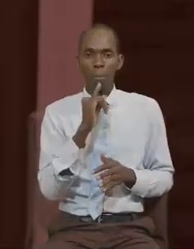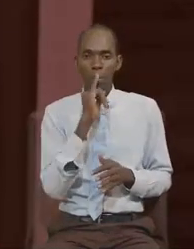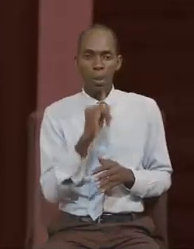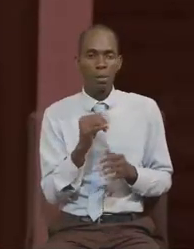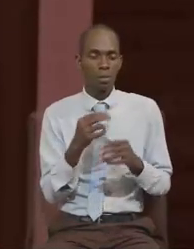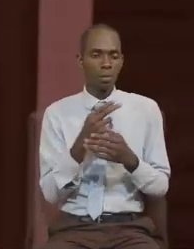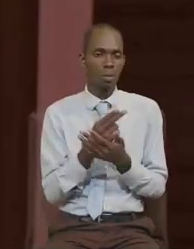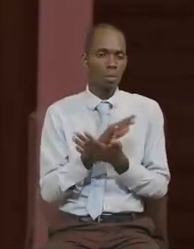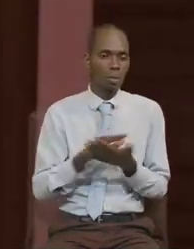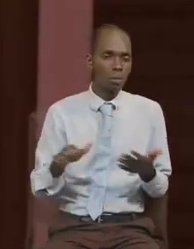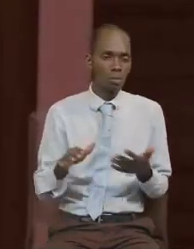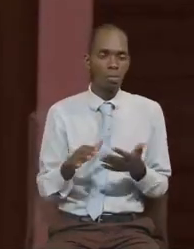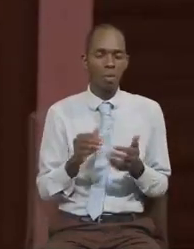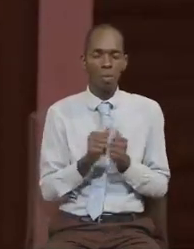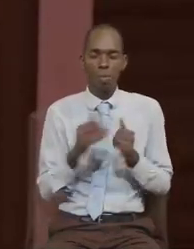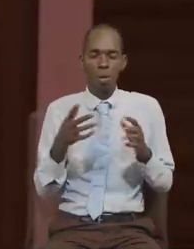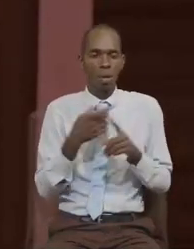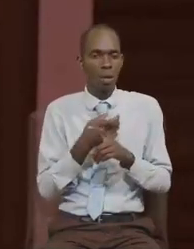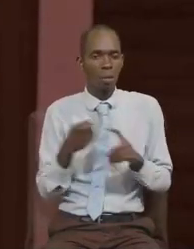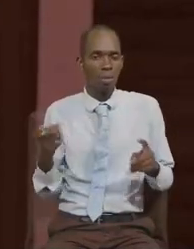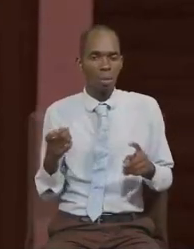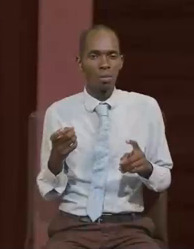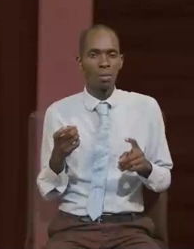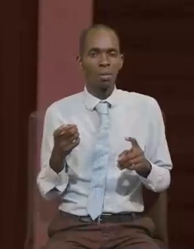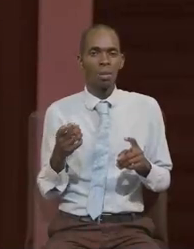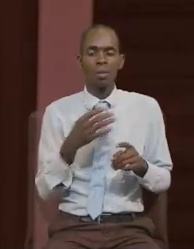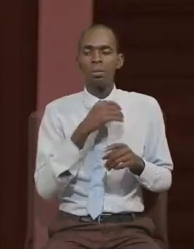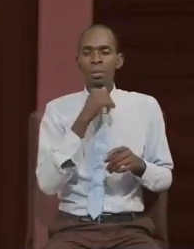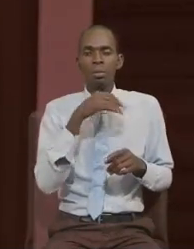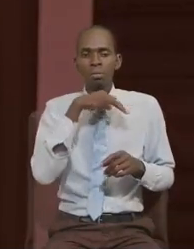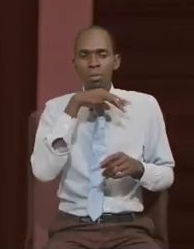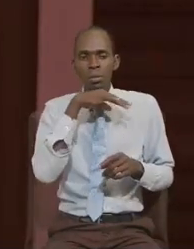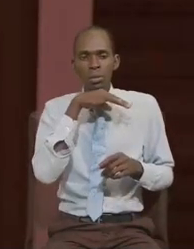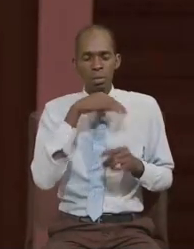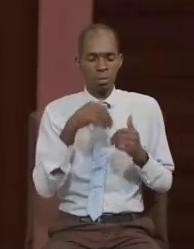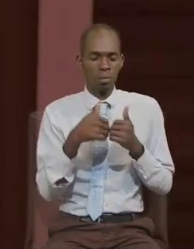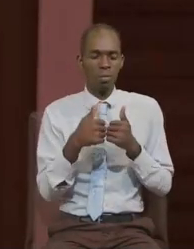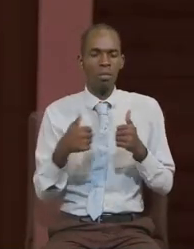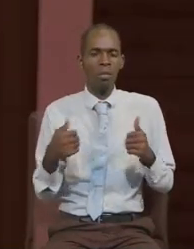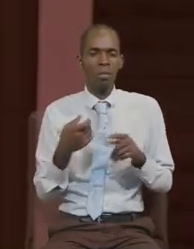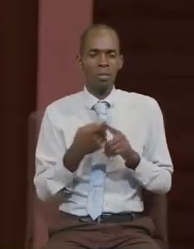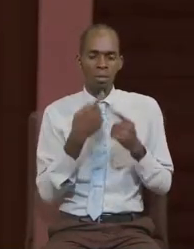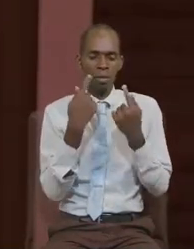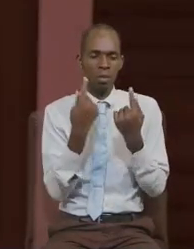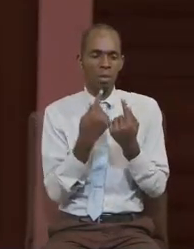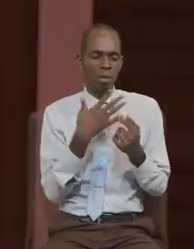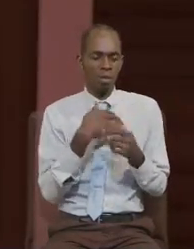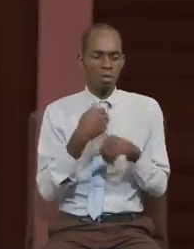innocent, sans tache, séparé des pécheurs et plus élevé